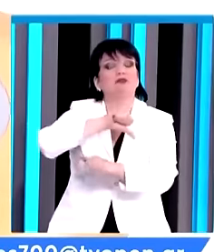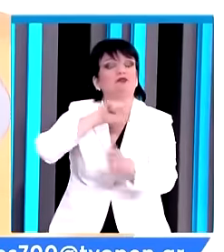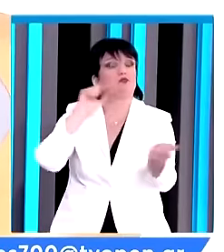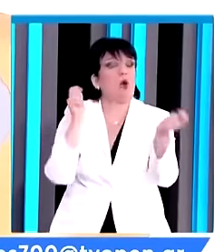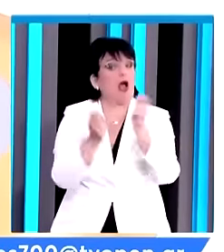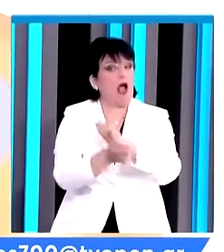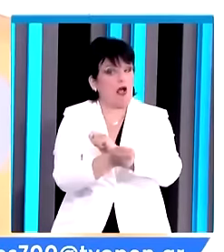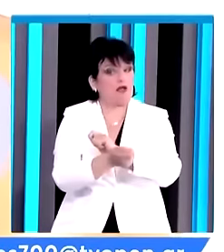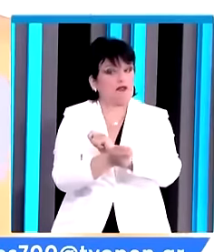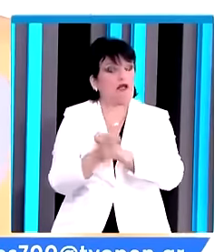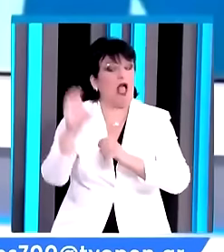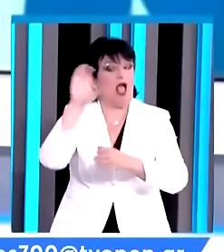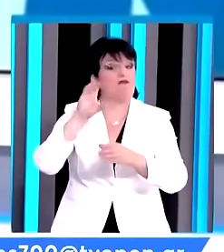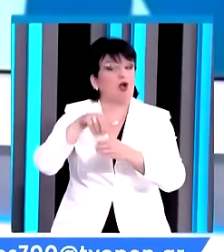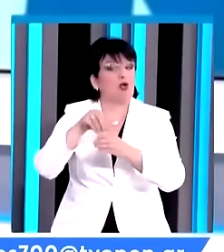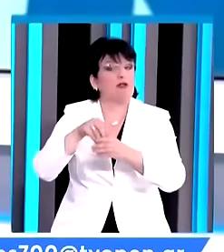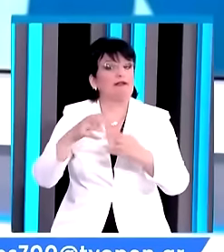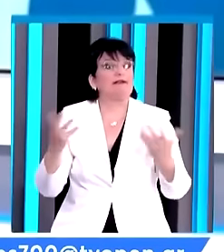Με τις ευρωεκλογές.